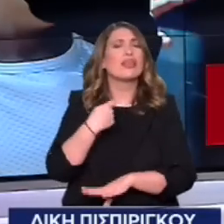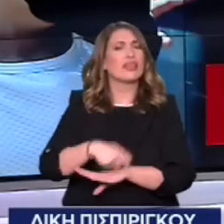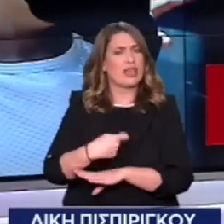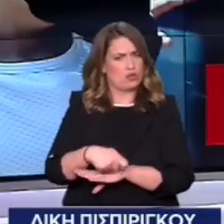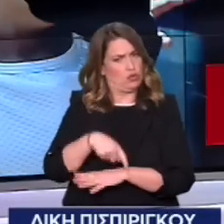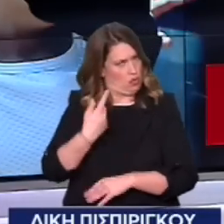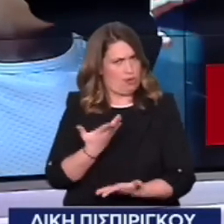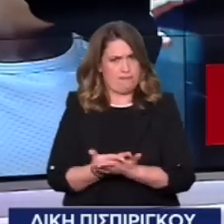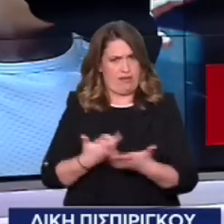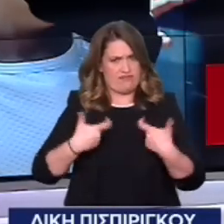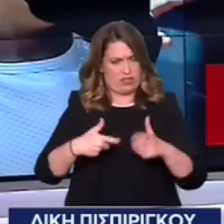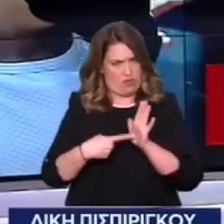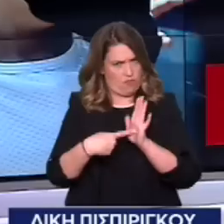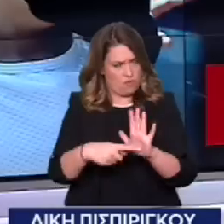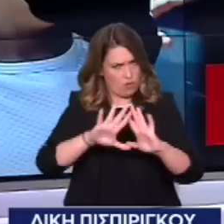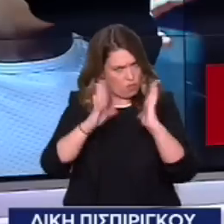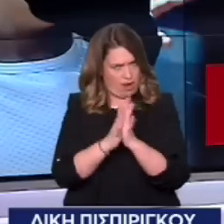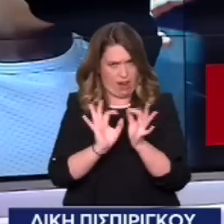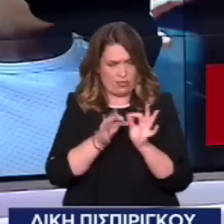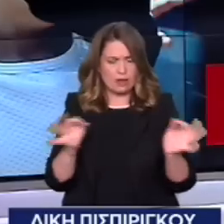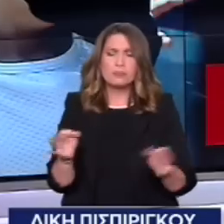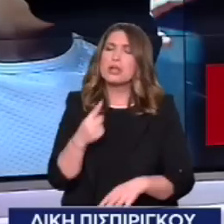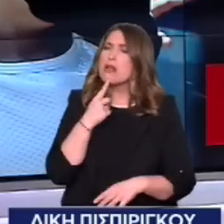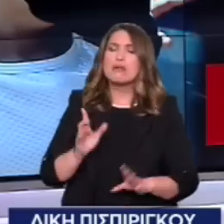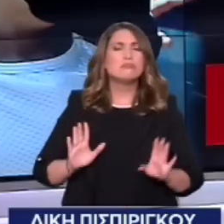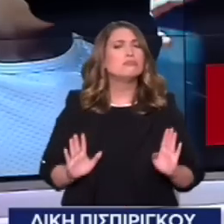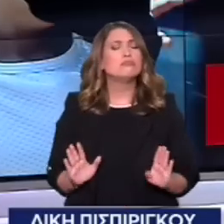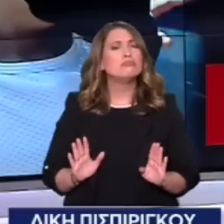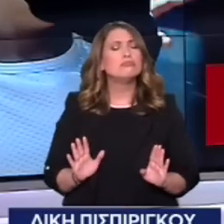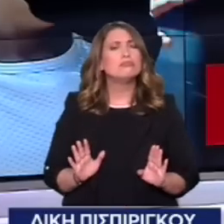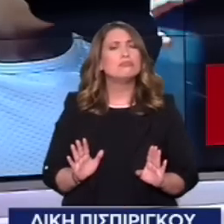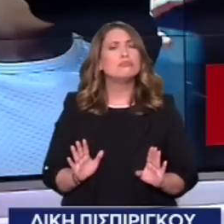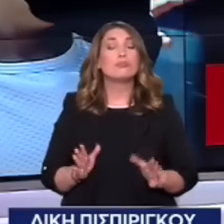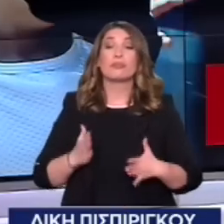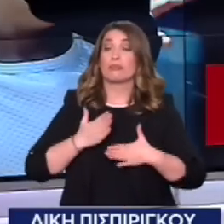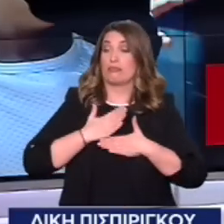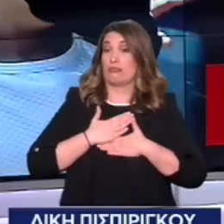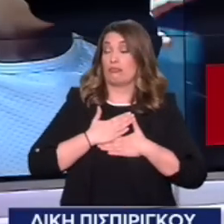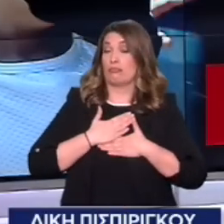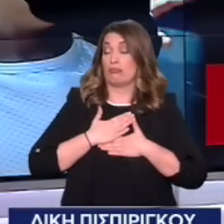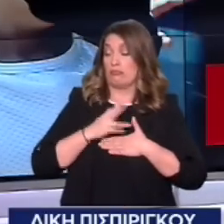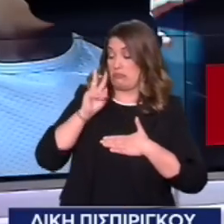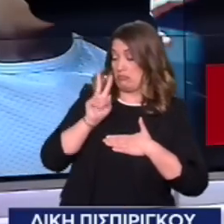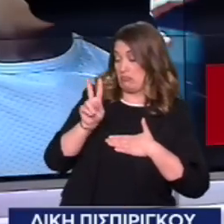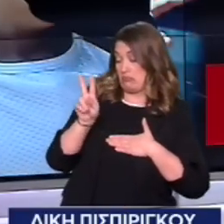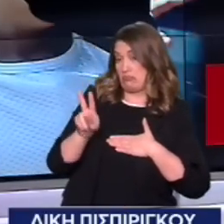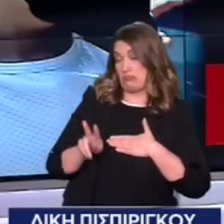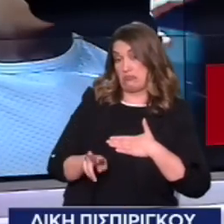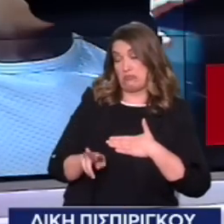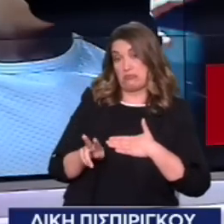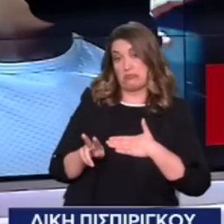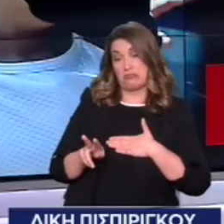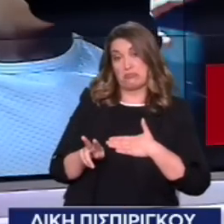δείτε τώρα όλα αναλυτικά και ό,τι άλλο έγινε στο δικαστήριο, λέει πάρα πολύ απλά ότι κατά την εκτίμησή της, ο μόνος